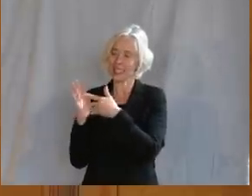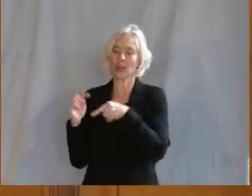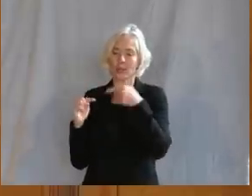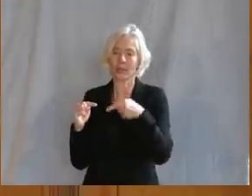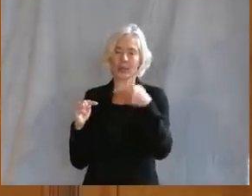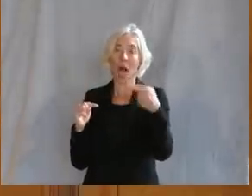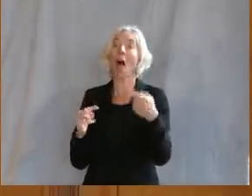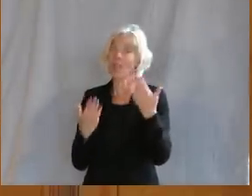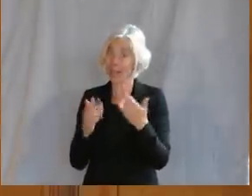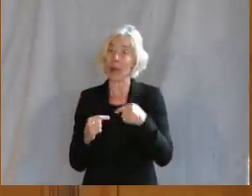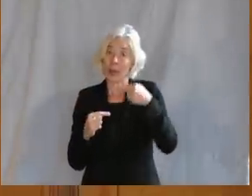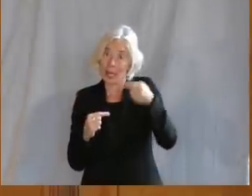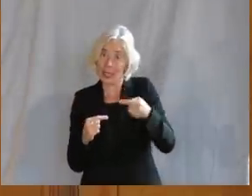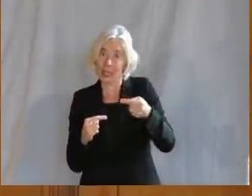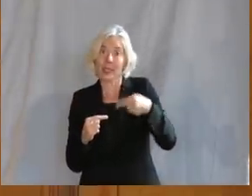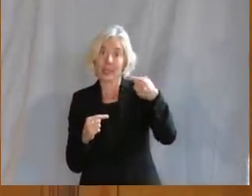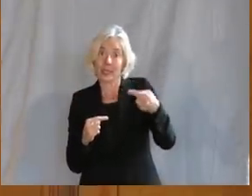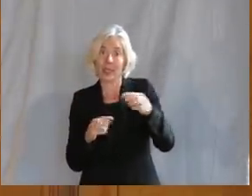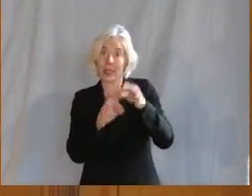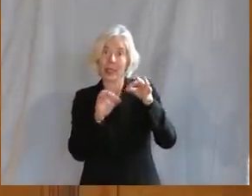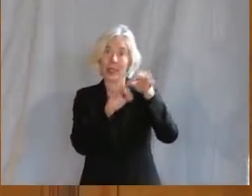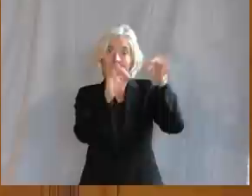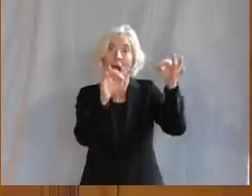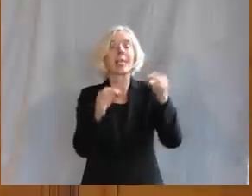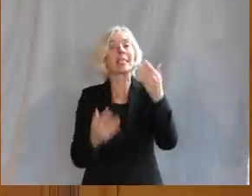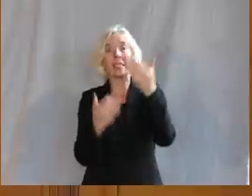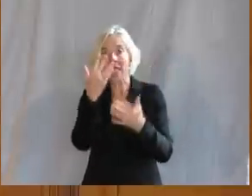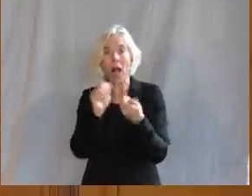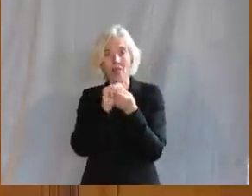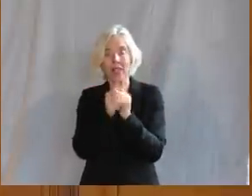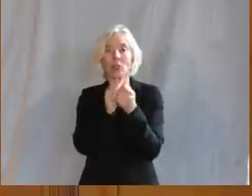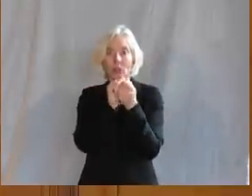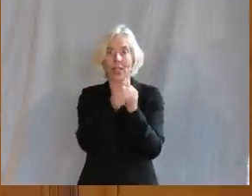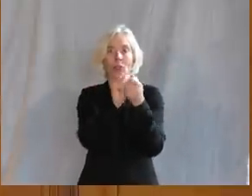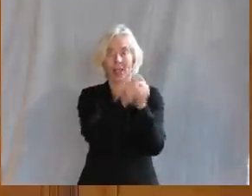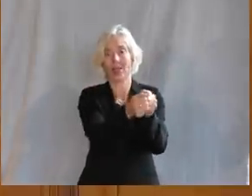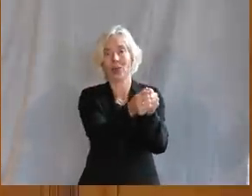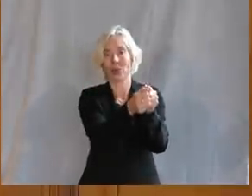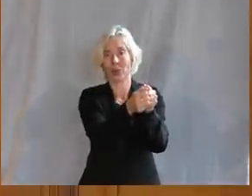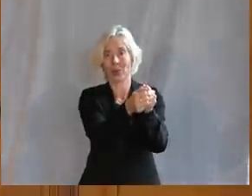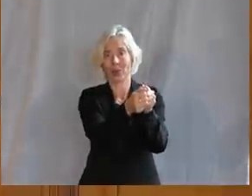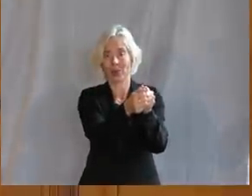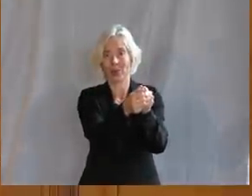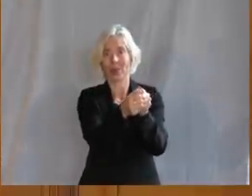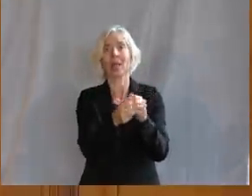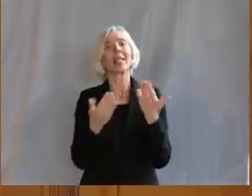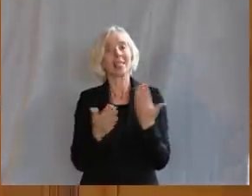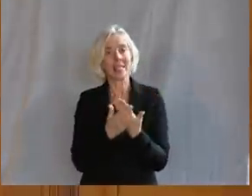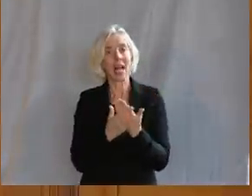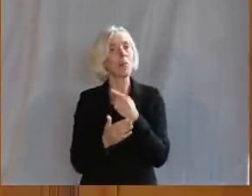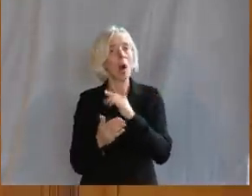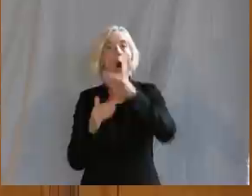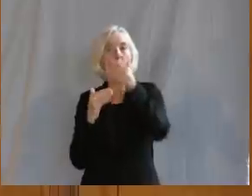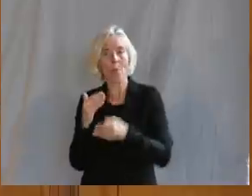Tagen möglicherweise noch länger dort nicht die gleichen Zahlen finden, wie wir sie hier haben. Das ist aber eben kein